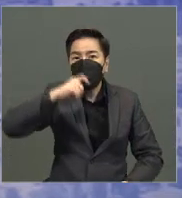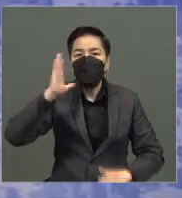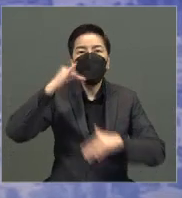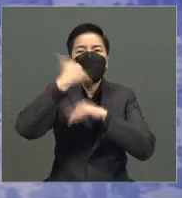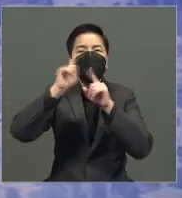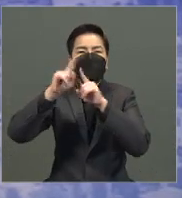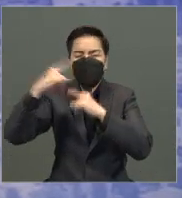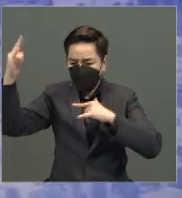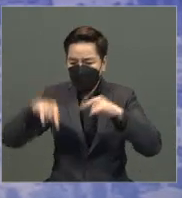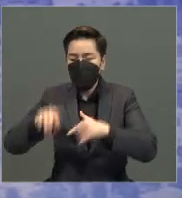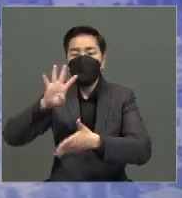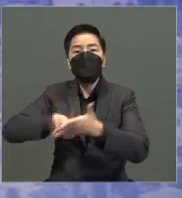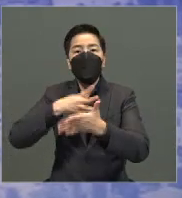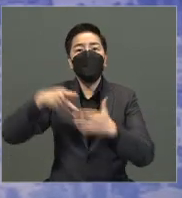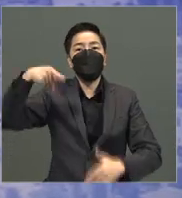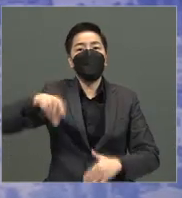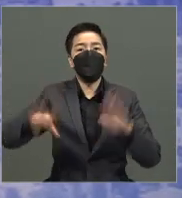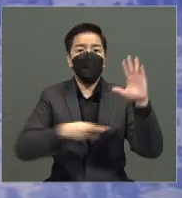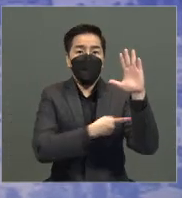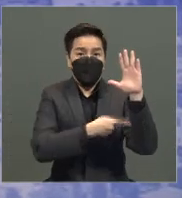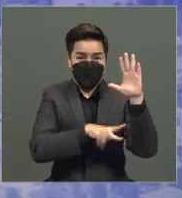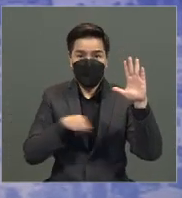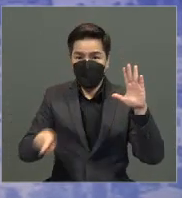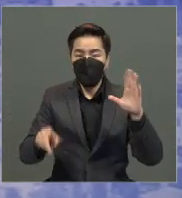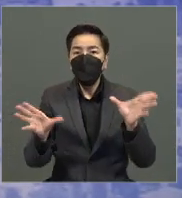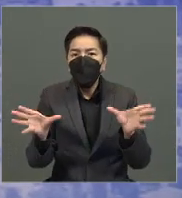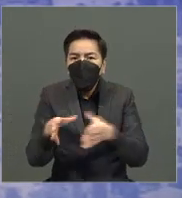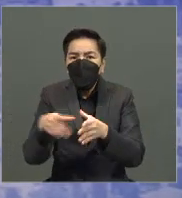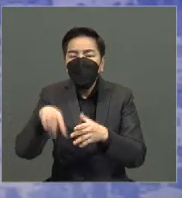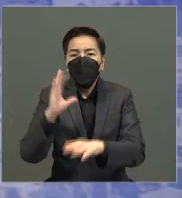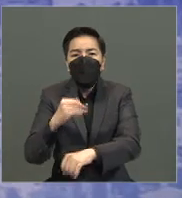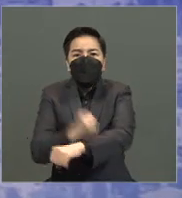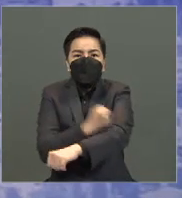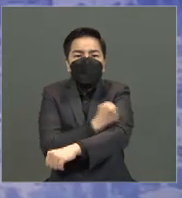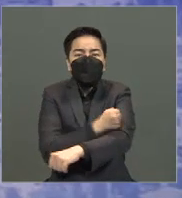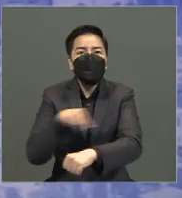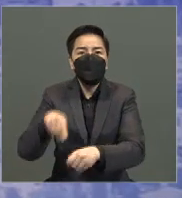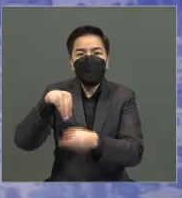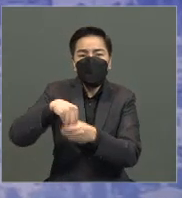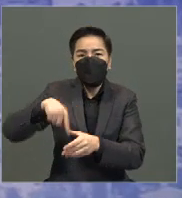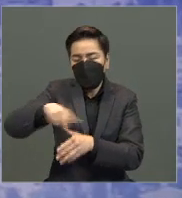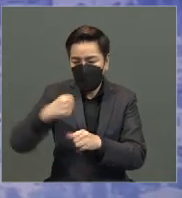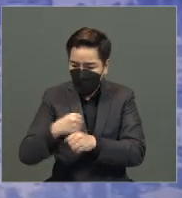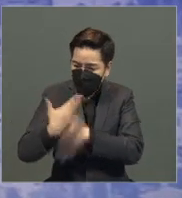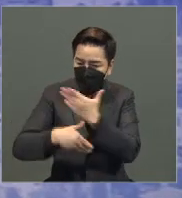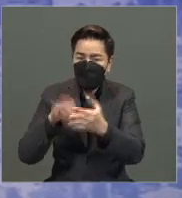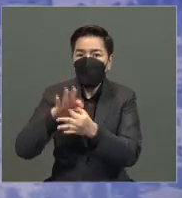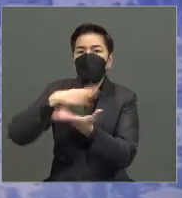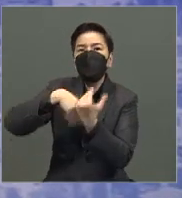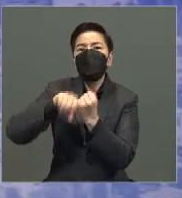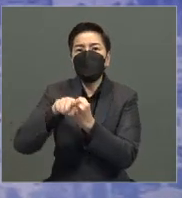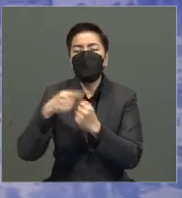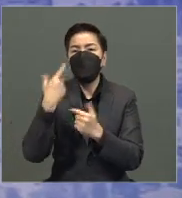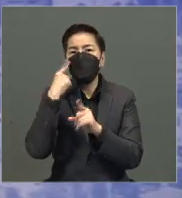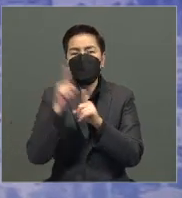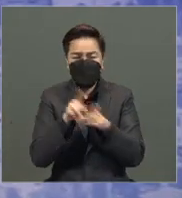ให้ได้อันนี้ก็จะเป็นแผนพิเศษรวมทั้งบางกลุ่มที่เป็นกลุ่มแรงงานที่จะมีการขับเคลื่อนเศรษฐกิจของประเทศเพราะเร